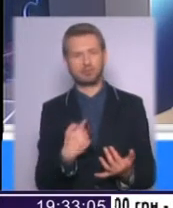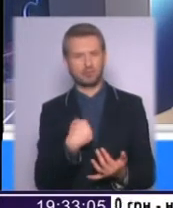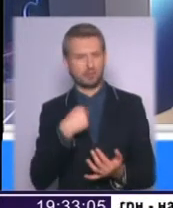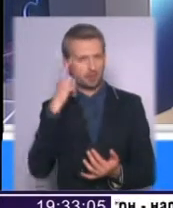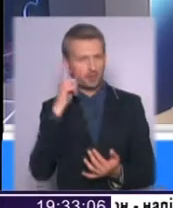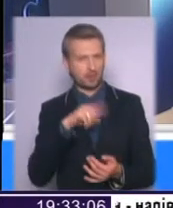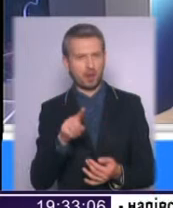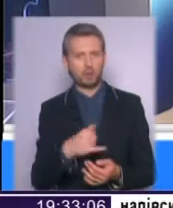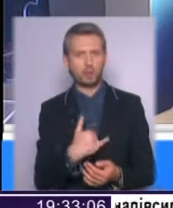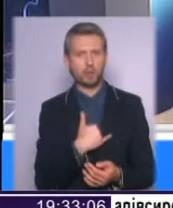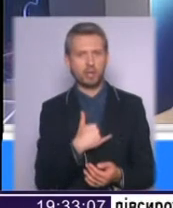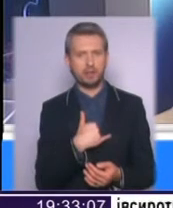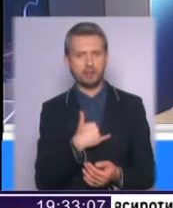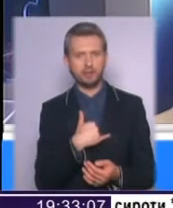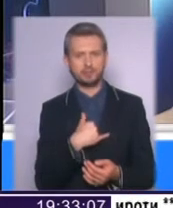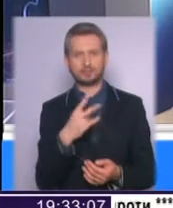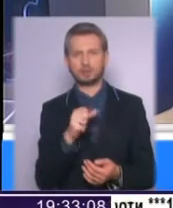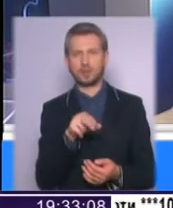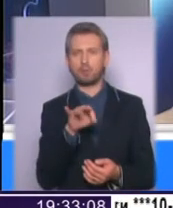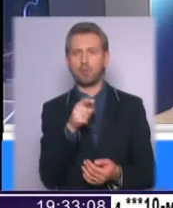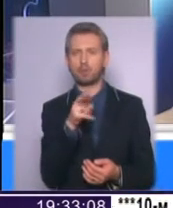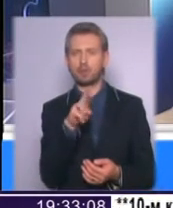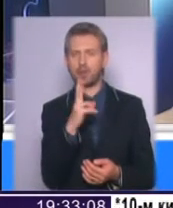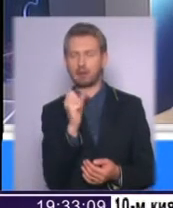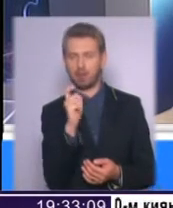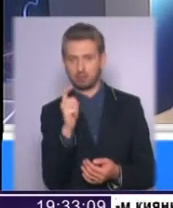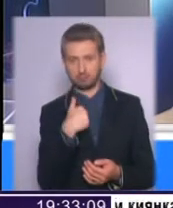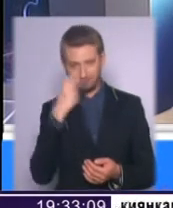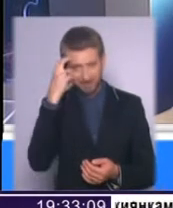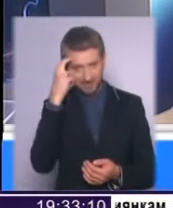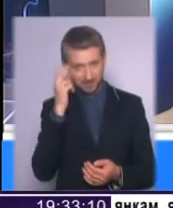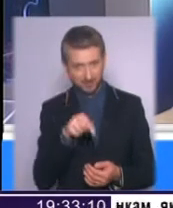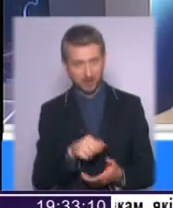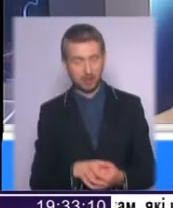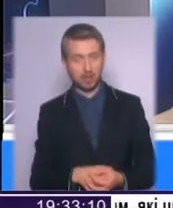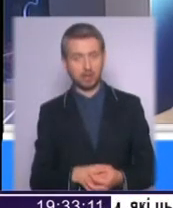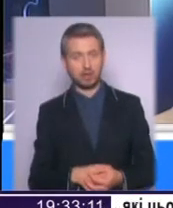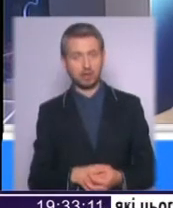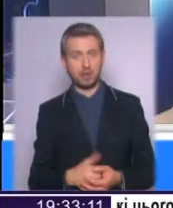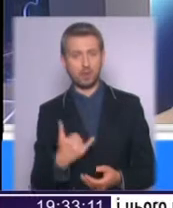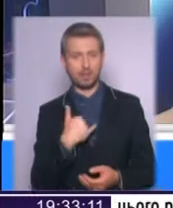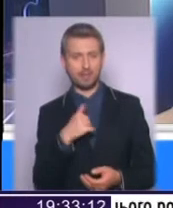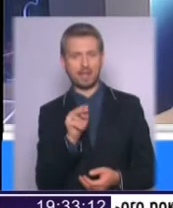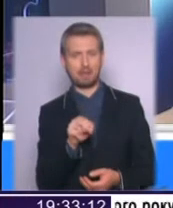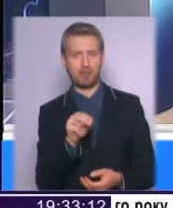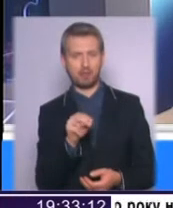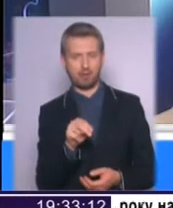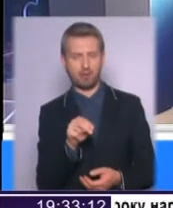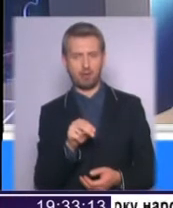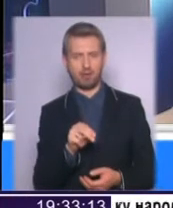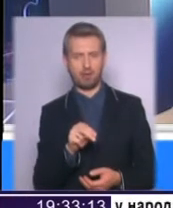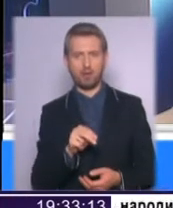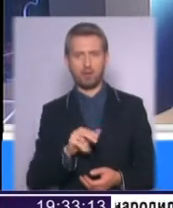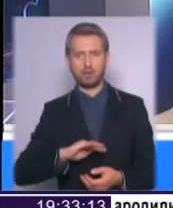что вот у нас на Позняках в Киеве, я с Киева звоню, вот так, значит, у нас на Позняках ступенька